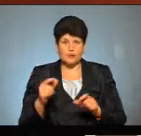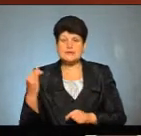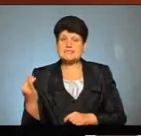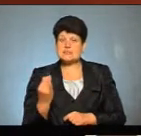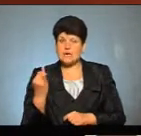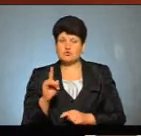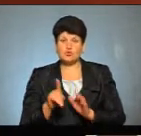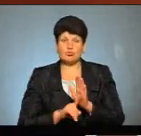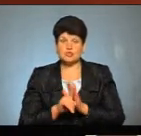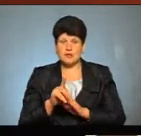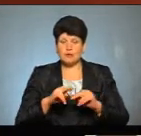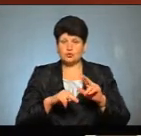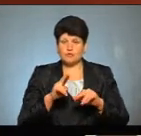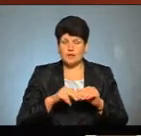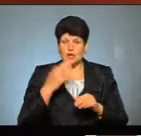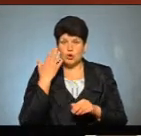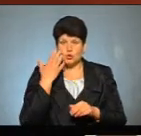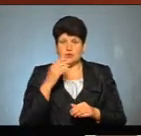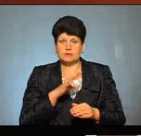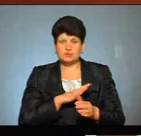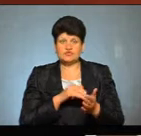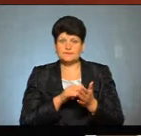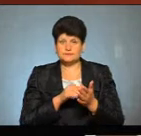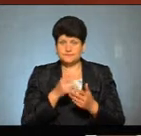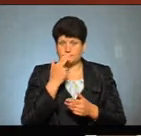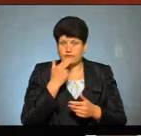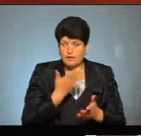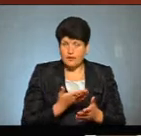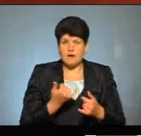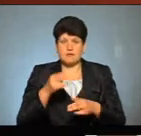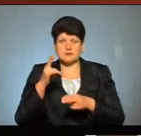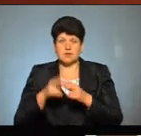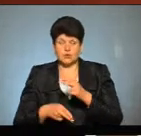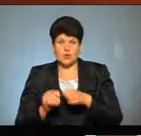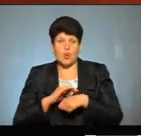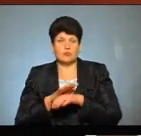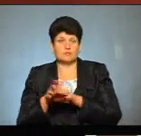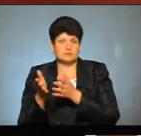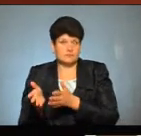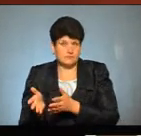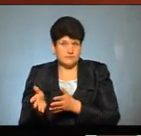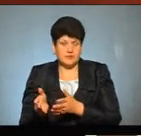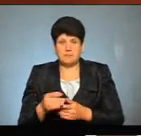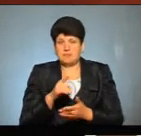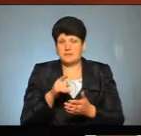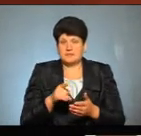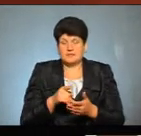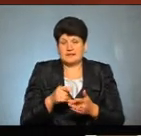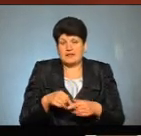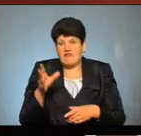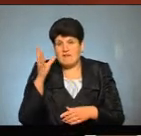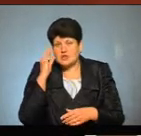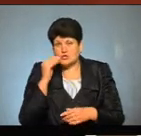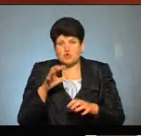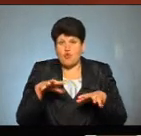почали будувати, коли була епідемія SARS, завершується в епідемії COVID-19. Таке враження, що у влади не було